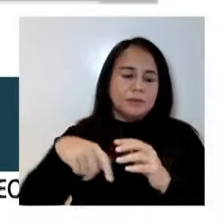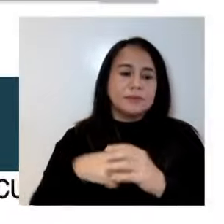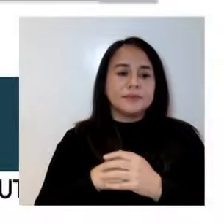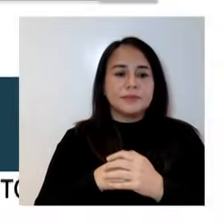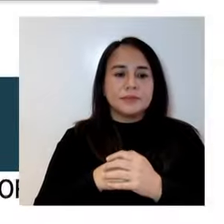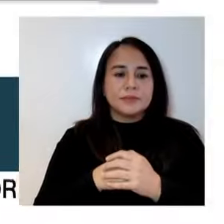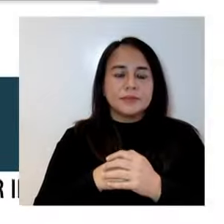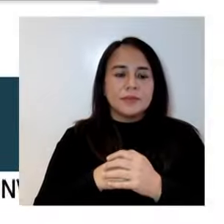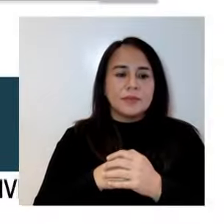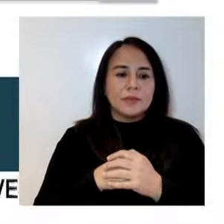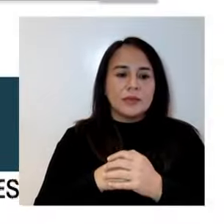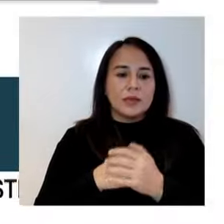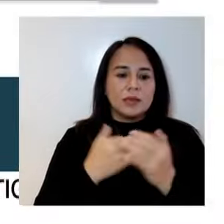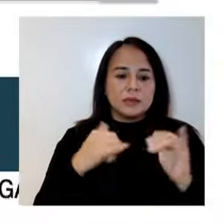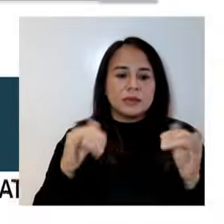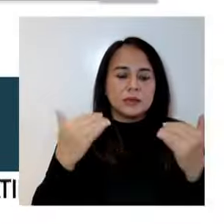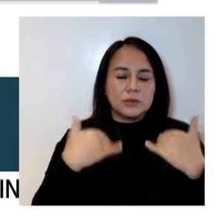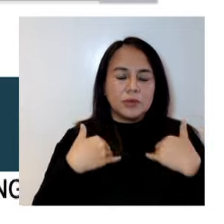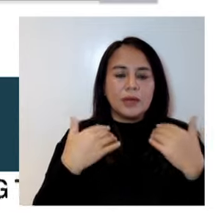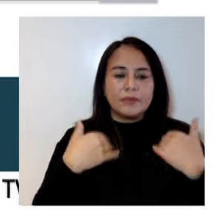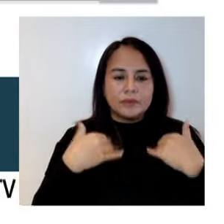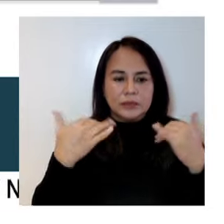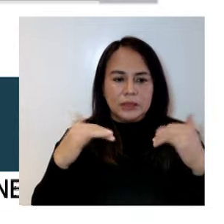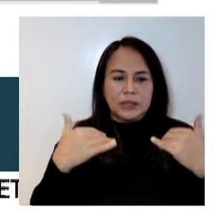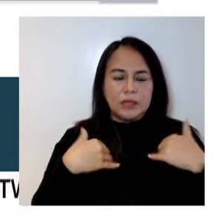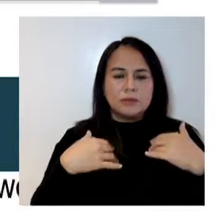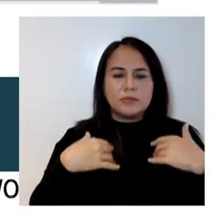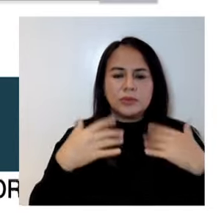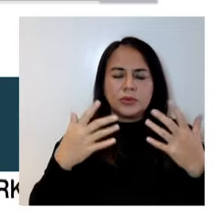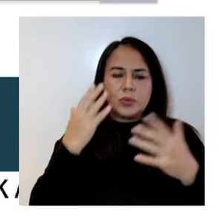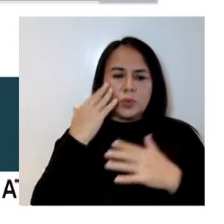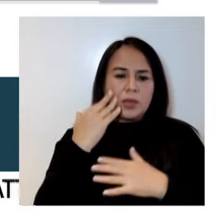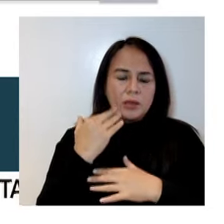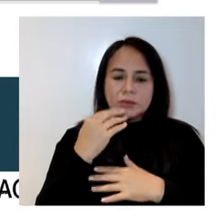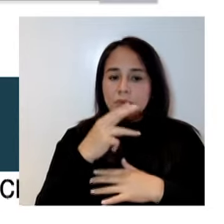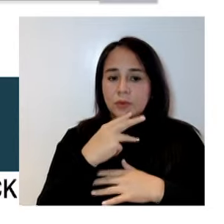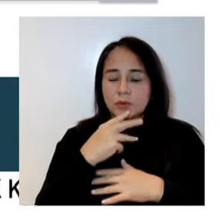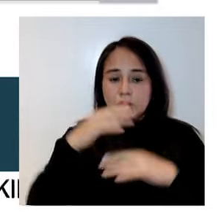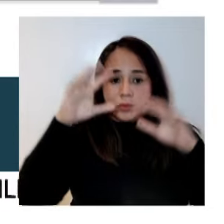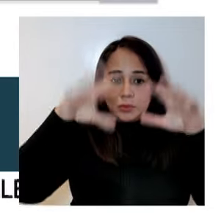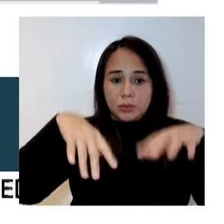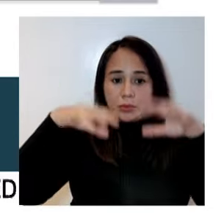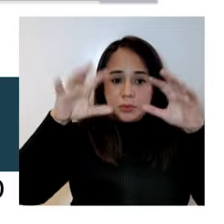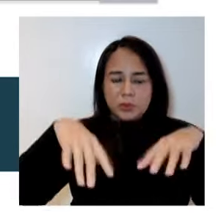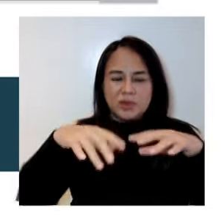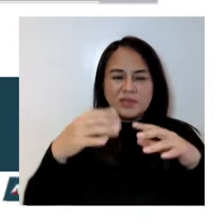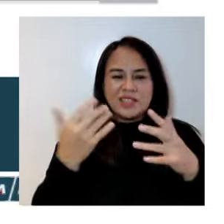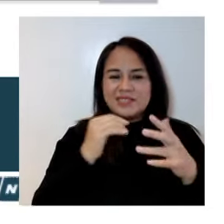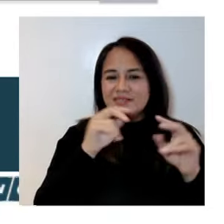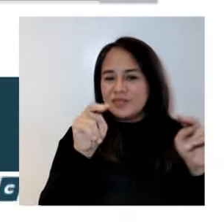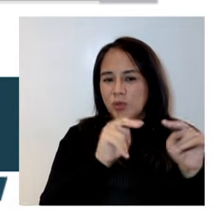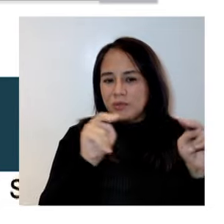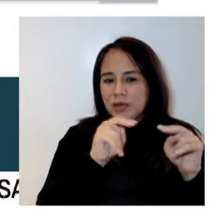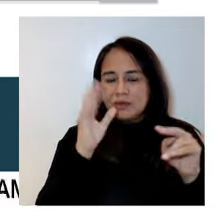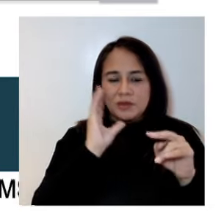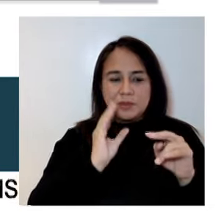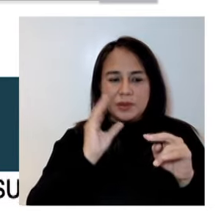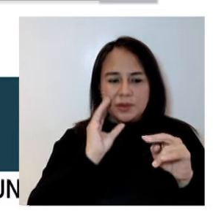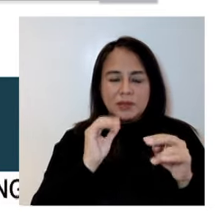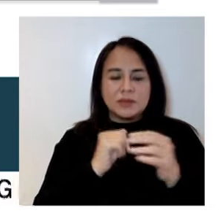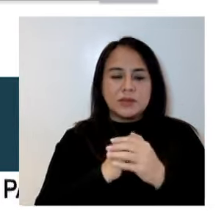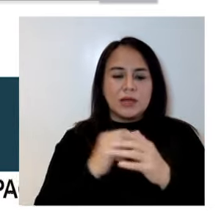Possible po na pas na magkakaroon pa rin ng malaking kakulangan sa tubig ulan dun sa normal nilang nararanasan. At least